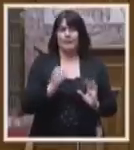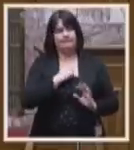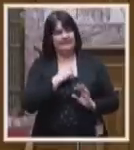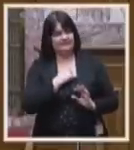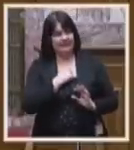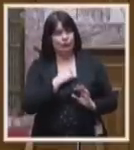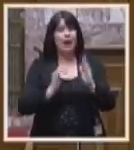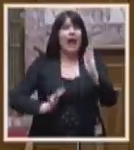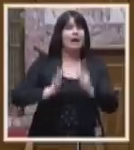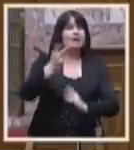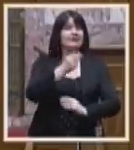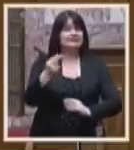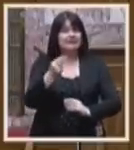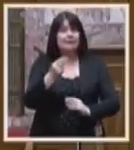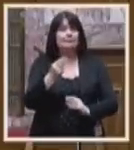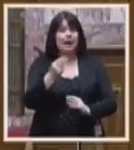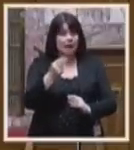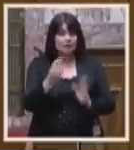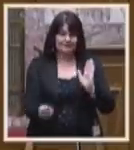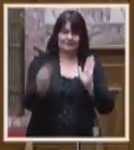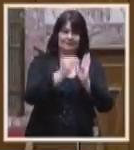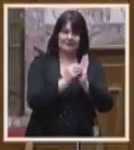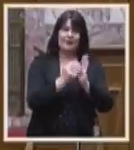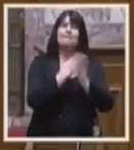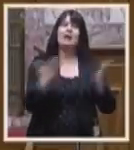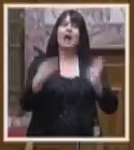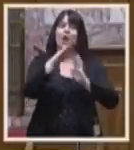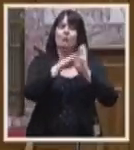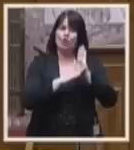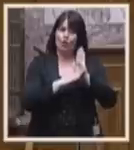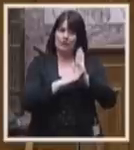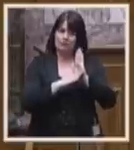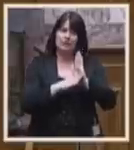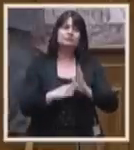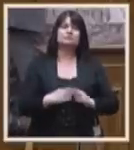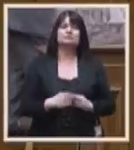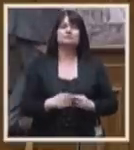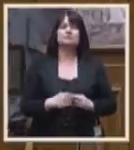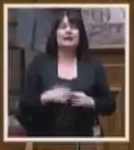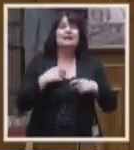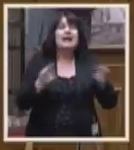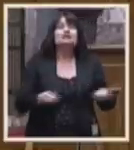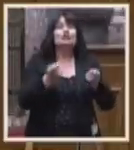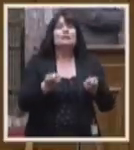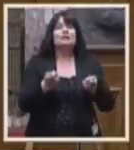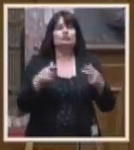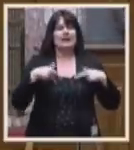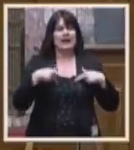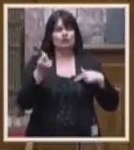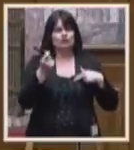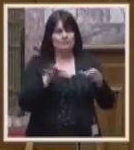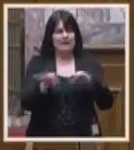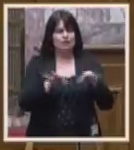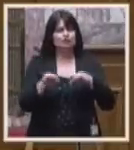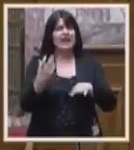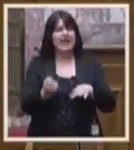ανάπτυξη βάζουμε για πρώτη φορά τεράστιο πρόγραμμα σε εφαρμογή αξιοποίησης της κινητής και ακίνητης περιουσίας του κράτους, που